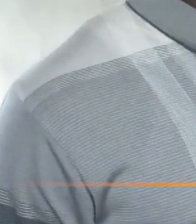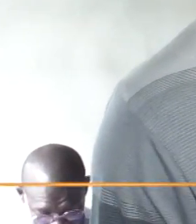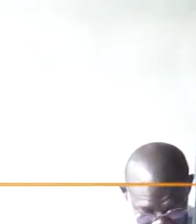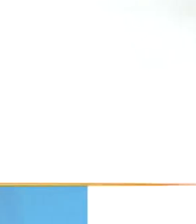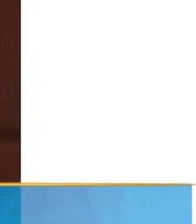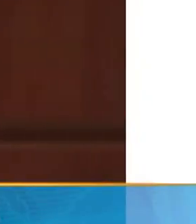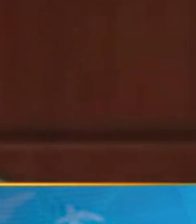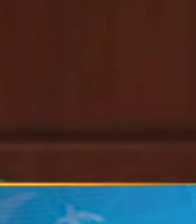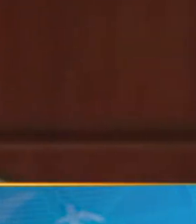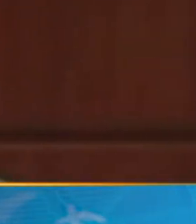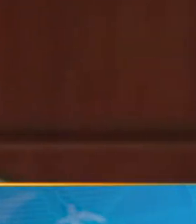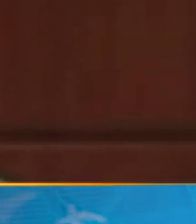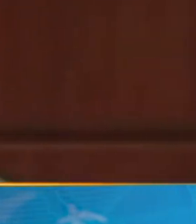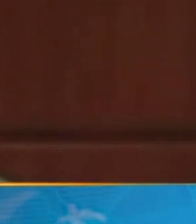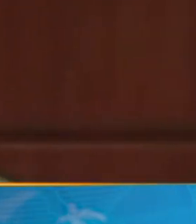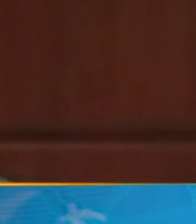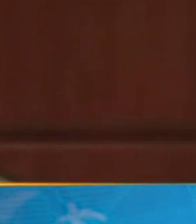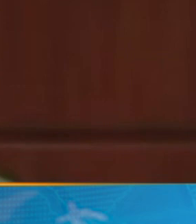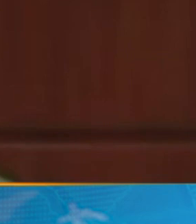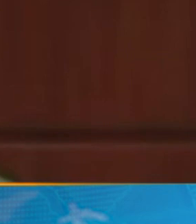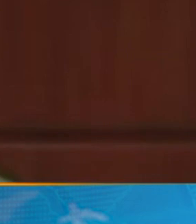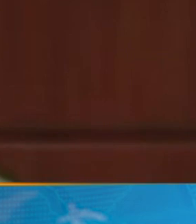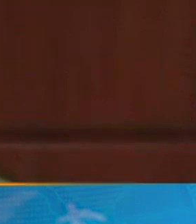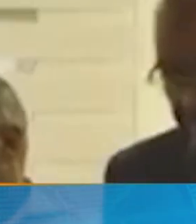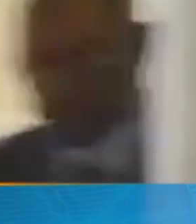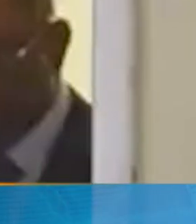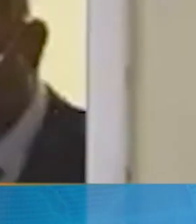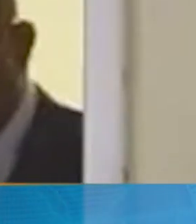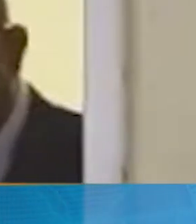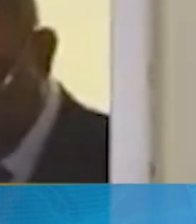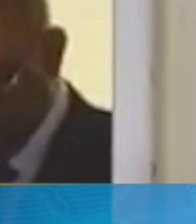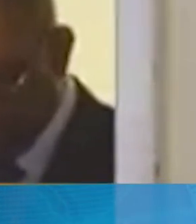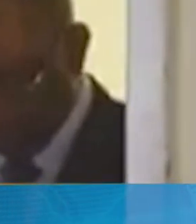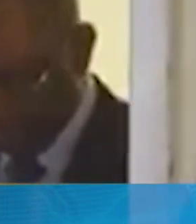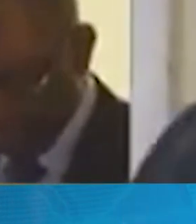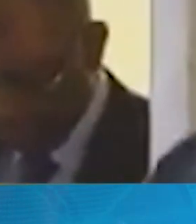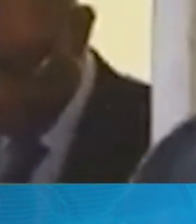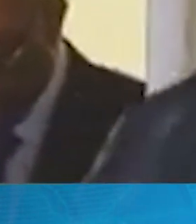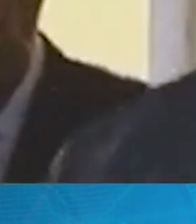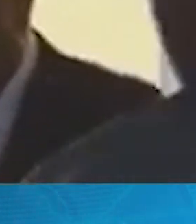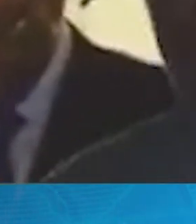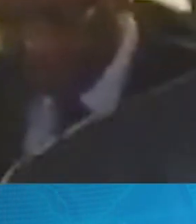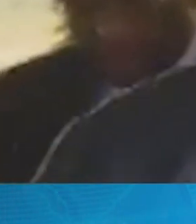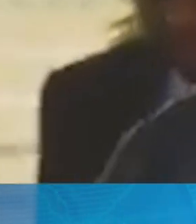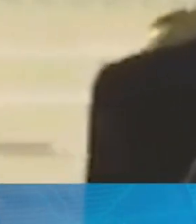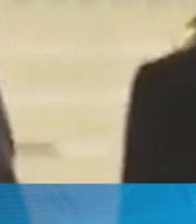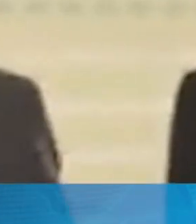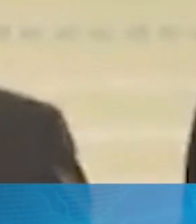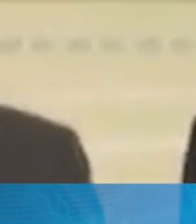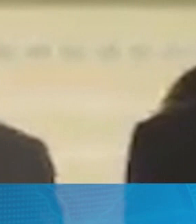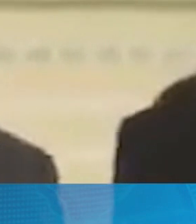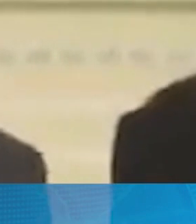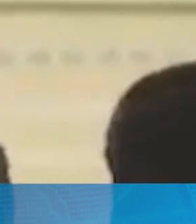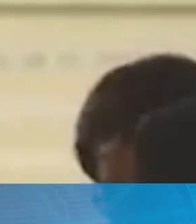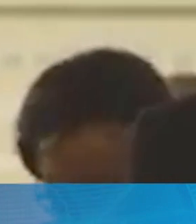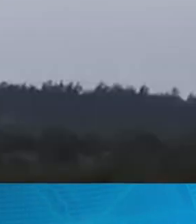point et puis la l' actualité internationale de ce jour nous mènera en Ukraine aux États-Unis et au Gabon le Gabon où le